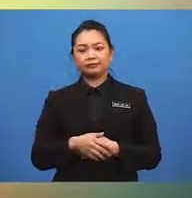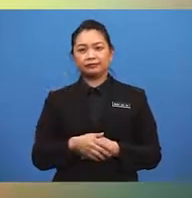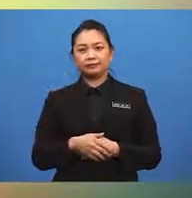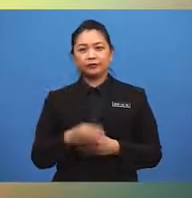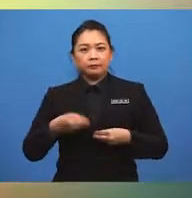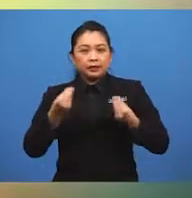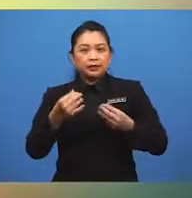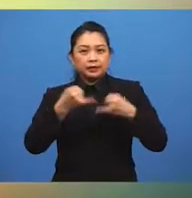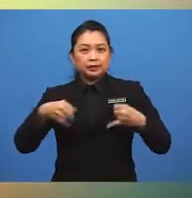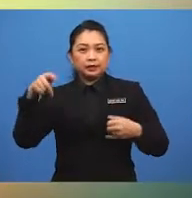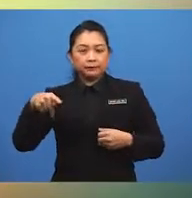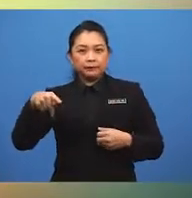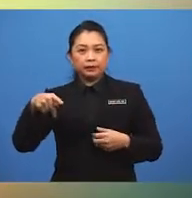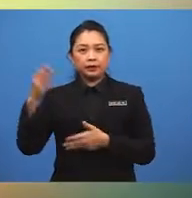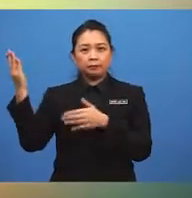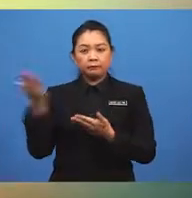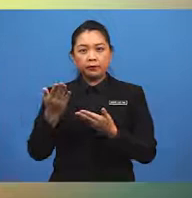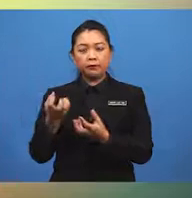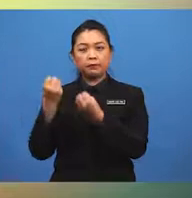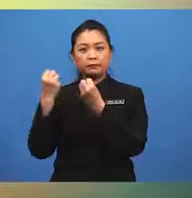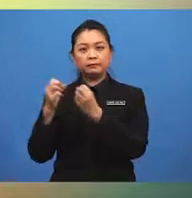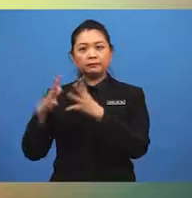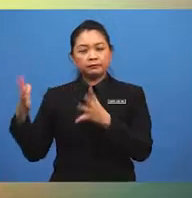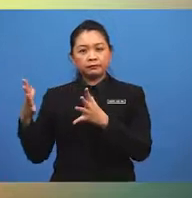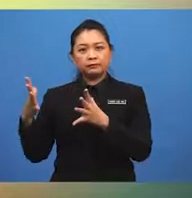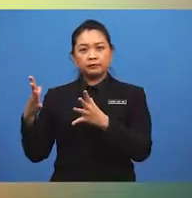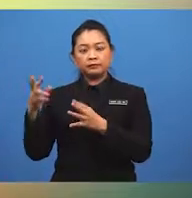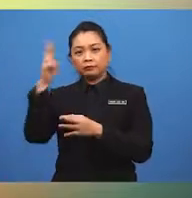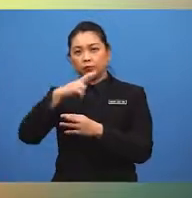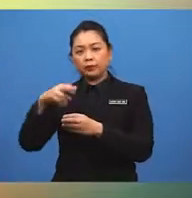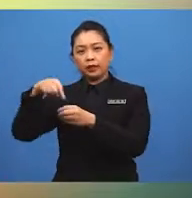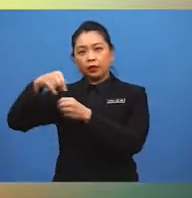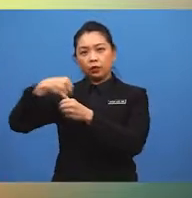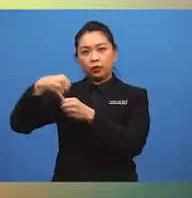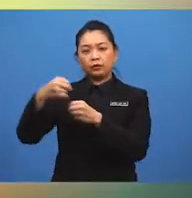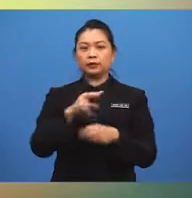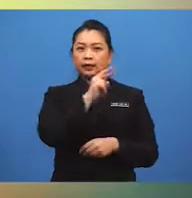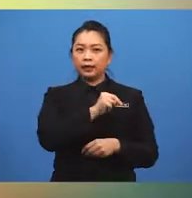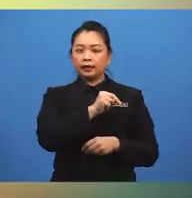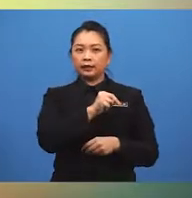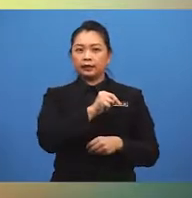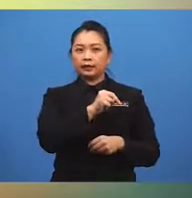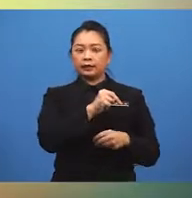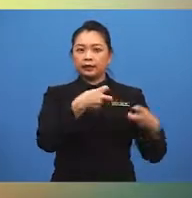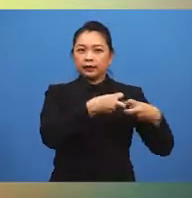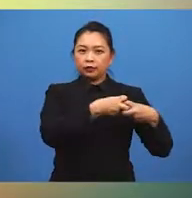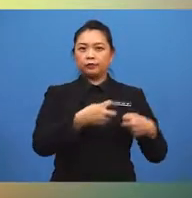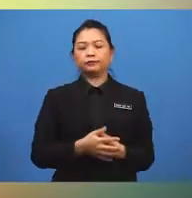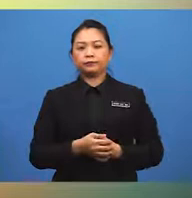semikonduktor jenis P, pembawa cas majoriti merupakan lohong, manakala jenis N merupakan